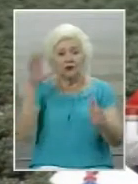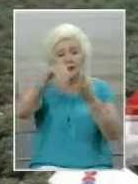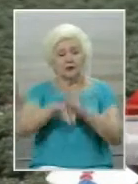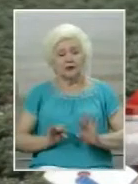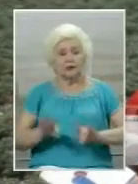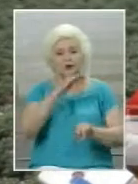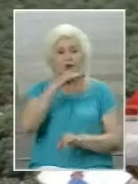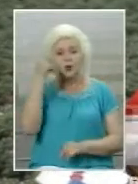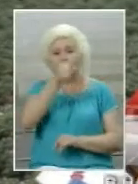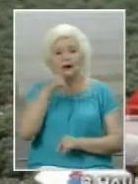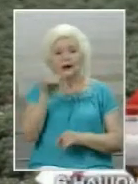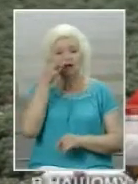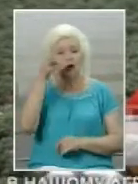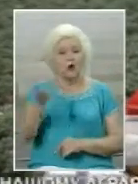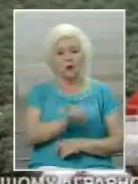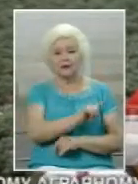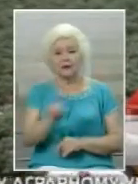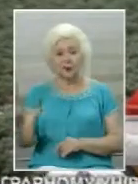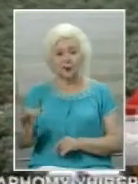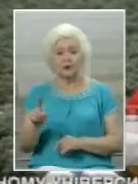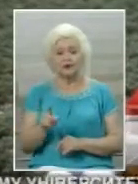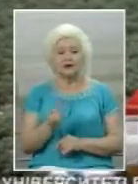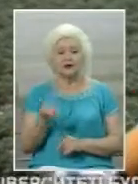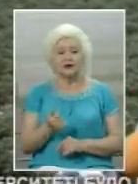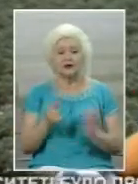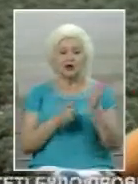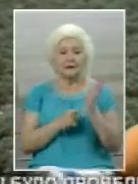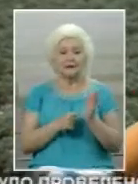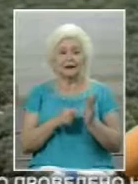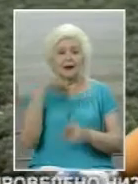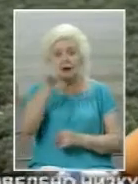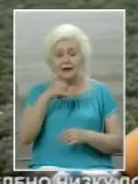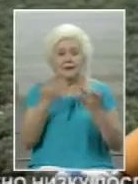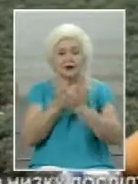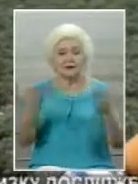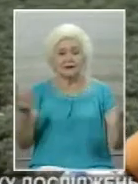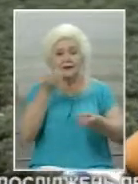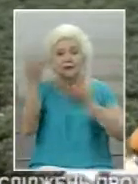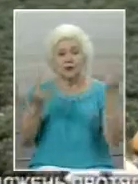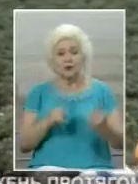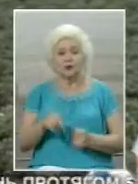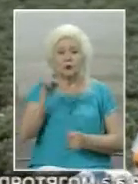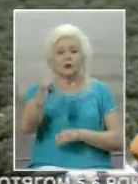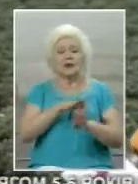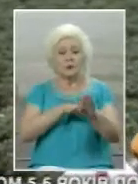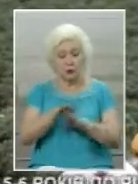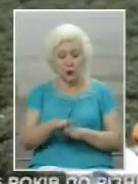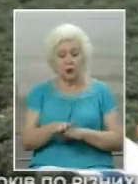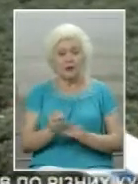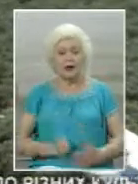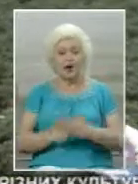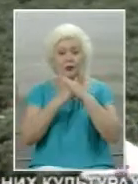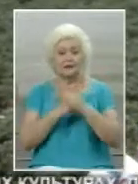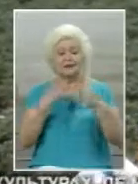уже многолетние опыты уже на протяжении 5-6 лет по различным культурам, где мы полностью, скажем так,